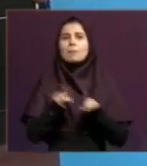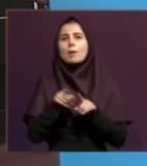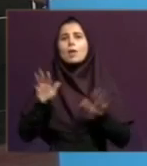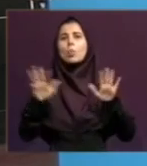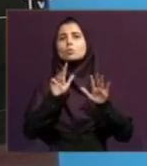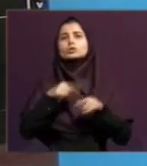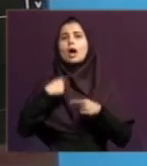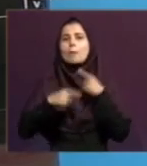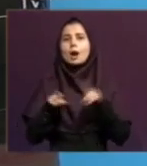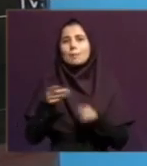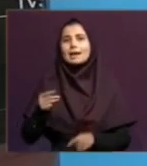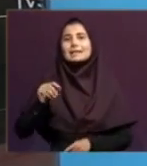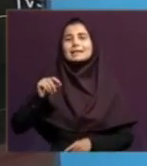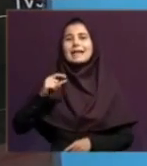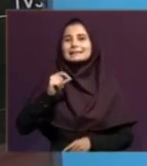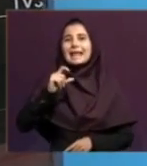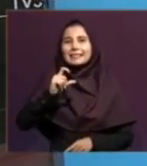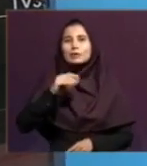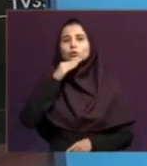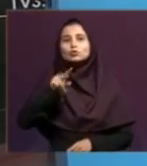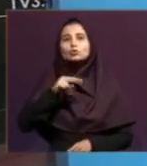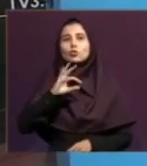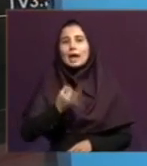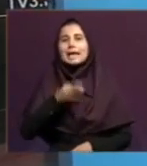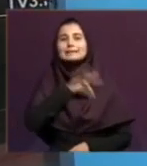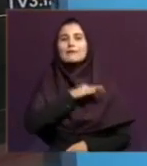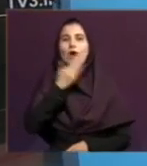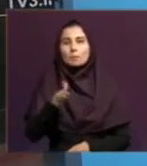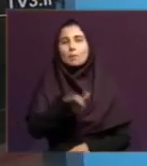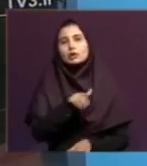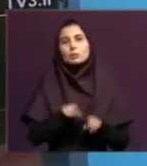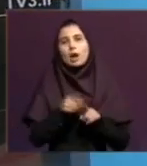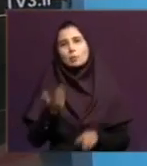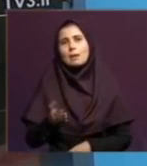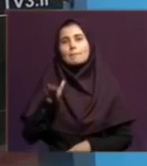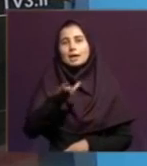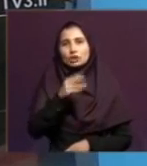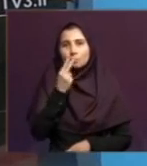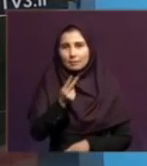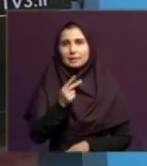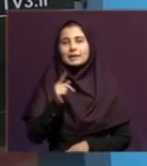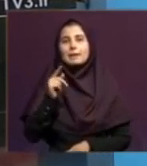توی شامپوهای ضد شوره کودک نوزادان رو استفاده میکنن، بچه ها رو استفاده میکنن. توی اینجور افراد هم،